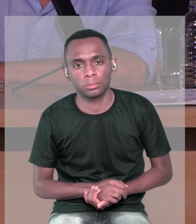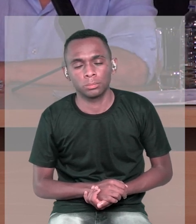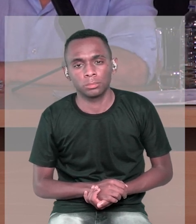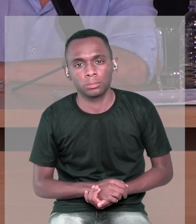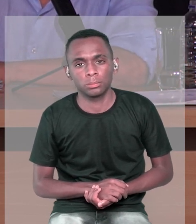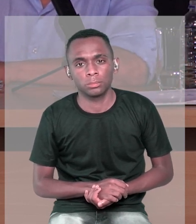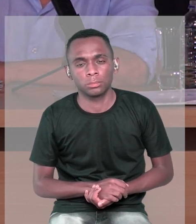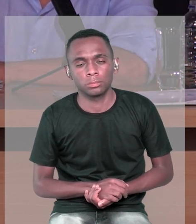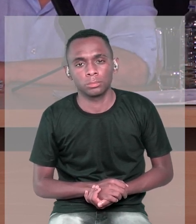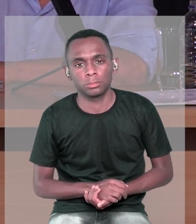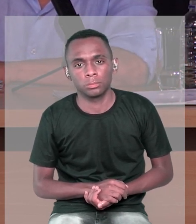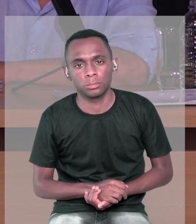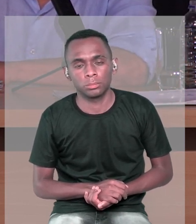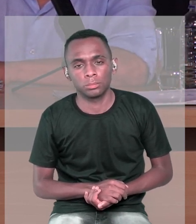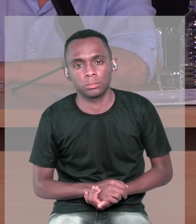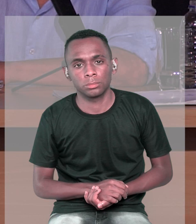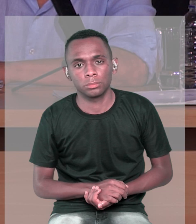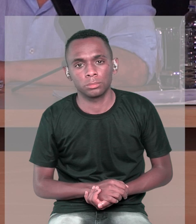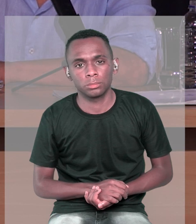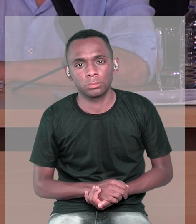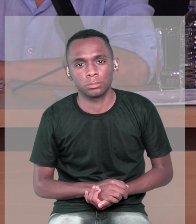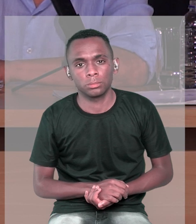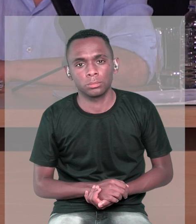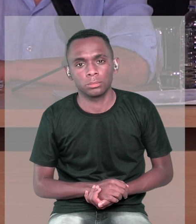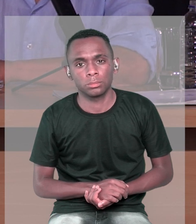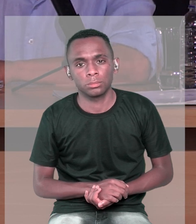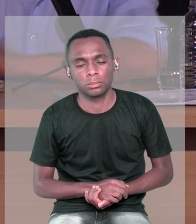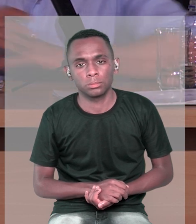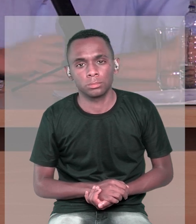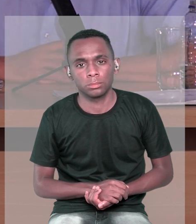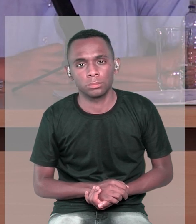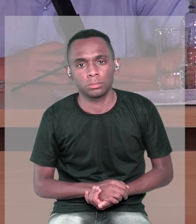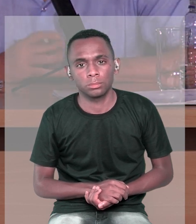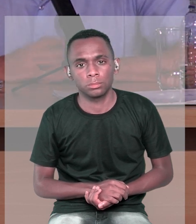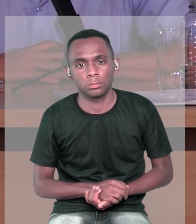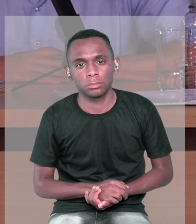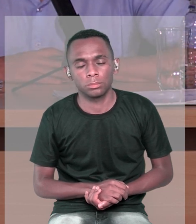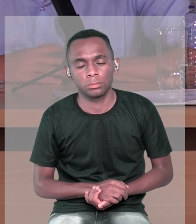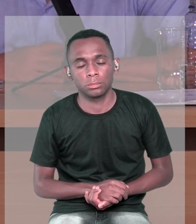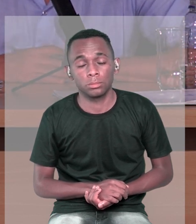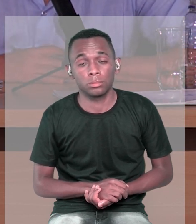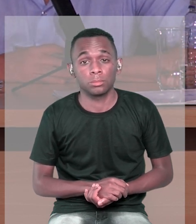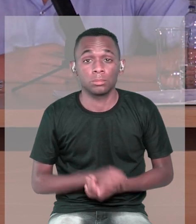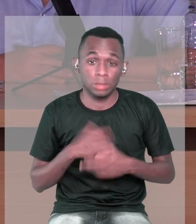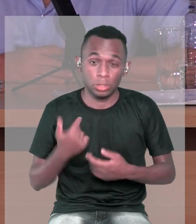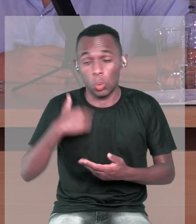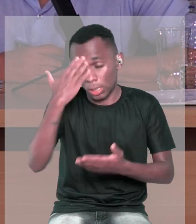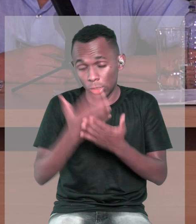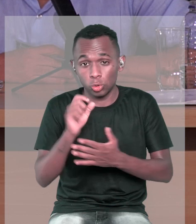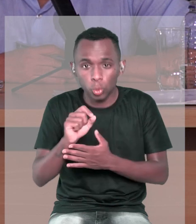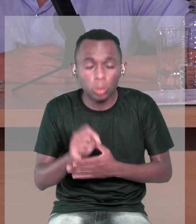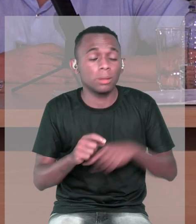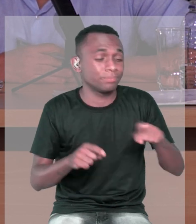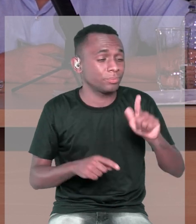je jouis du fait de la détruire devant ses yeux. Ça, c'est l'orgasme. Eu acho que Lacan está falando